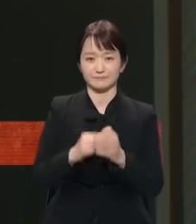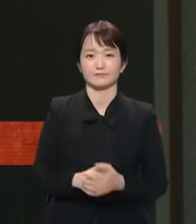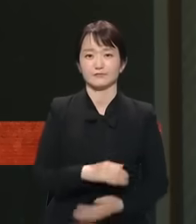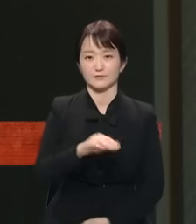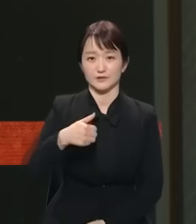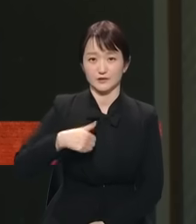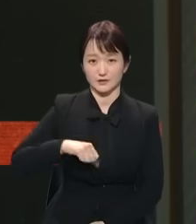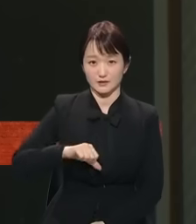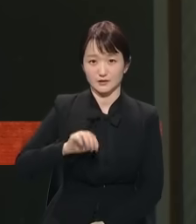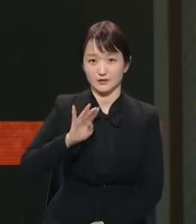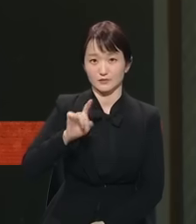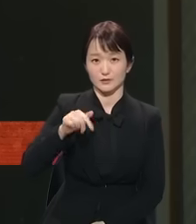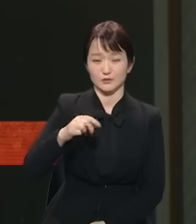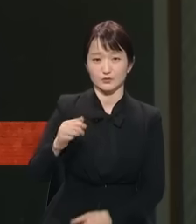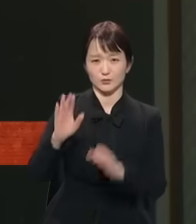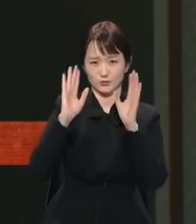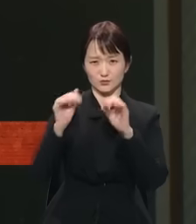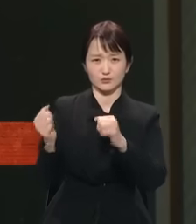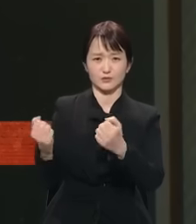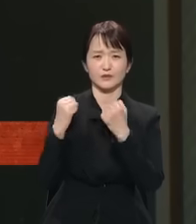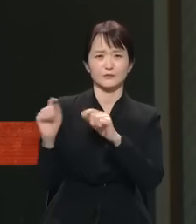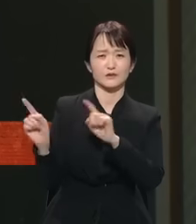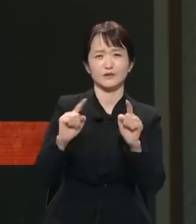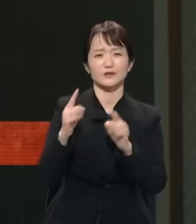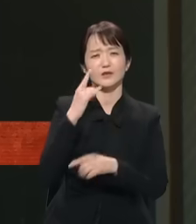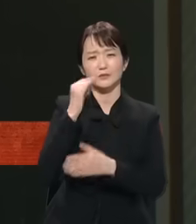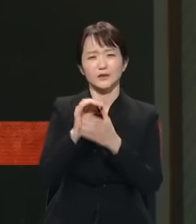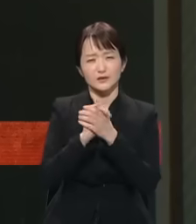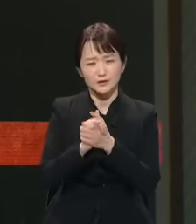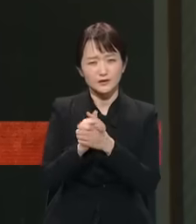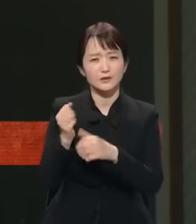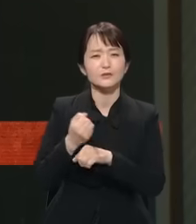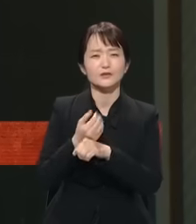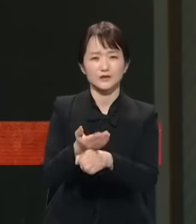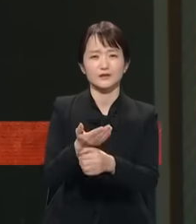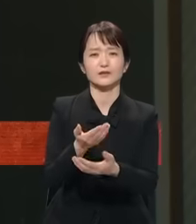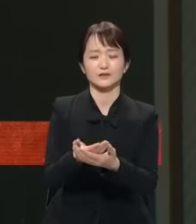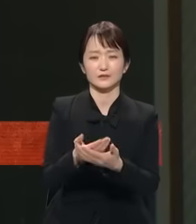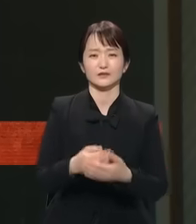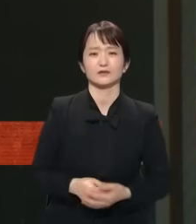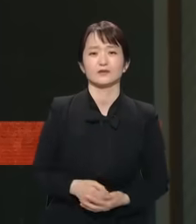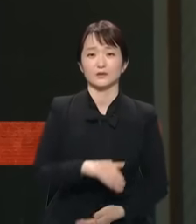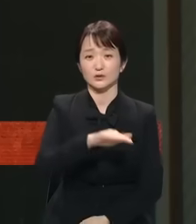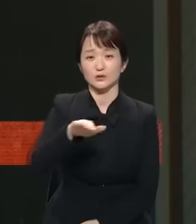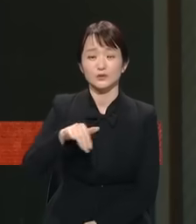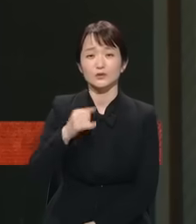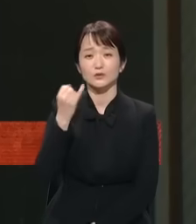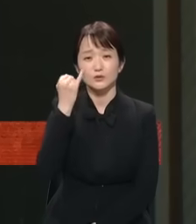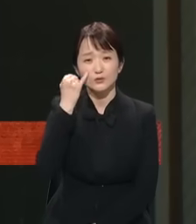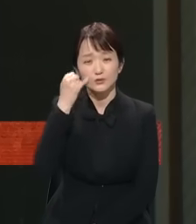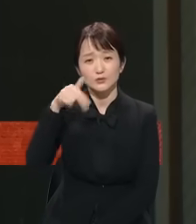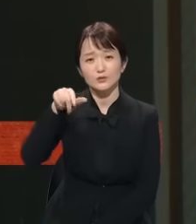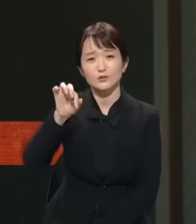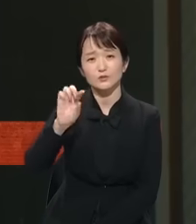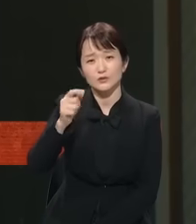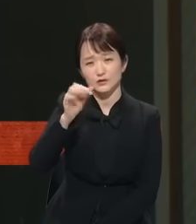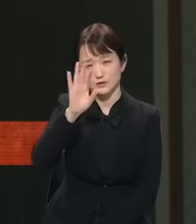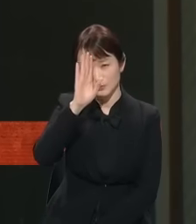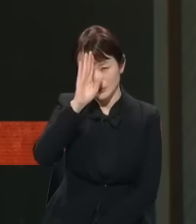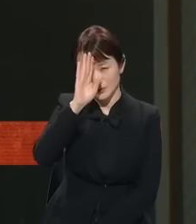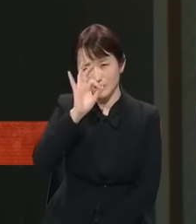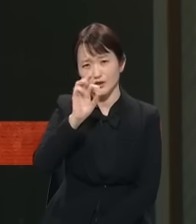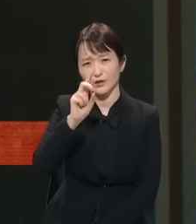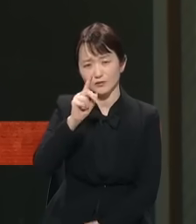아들 배석호 공부 힘내라고 엄마가 기도한다고 전해주세요 하신 김남희님. 우리 고모 정모순 여사 암투병 중에도 사반